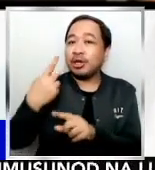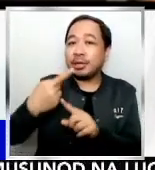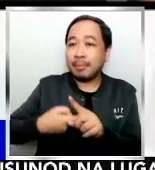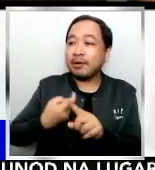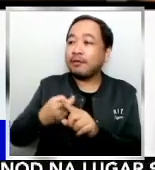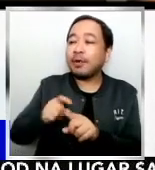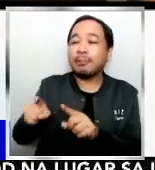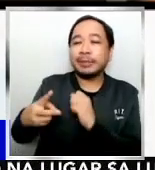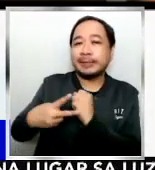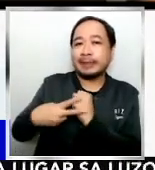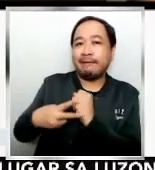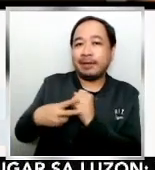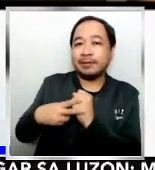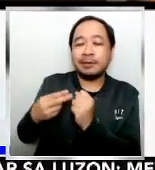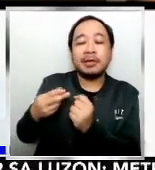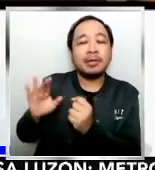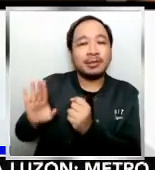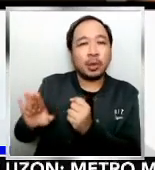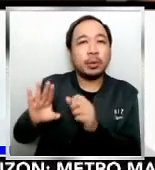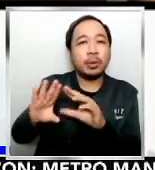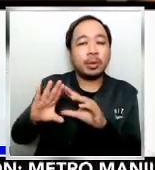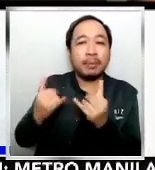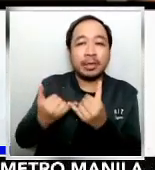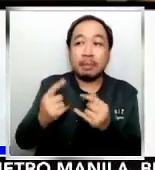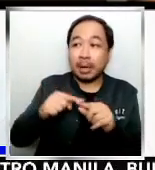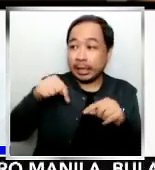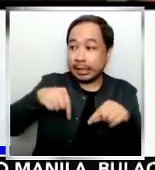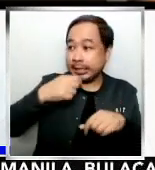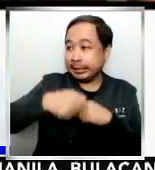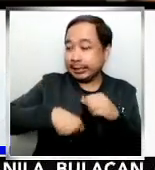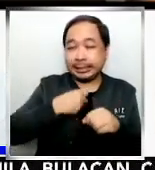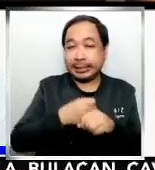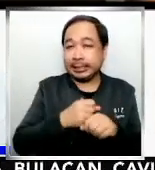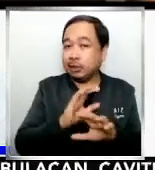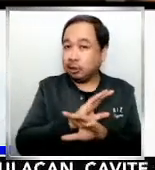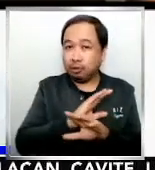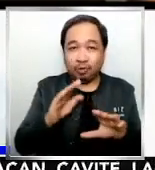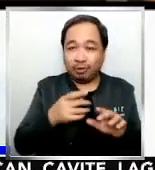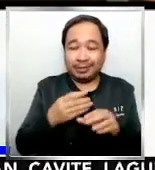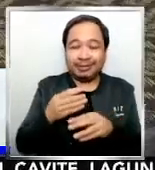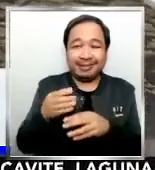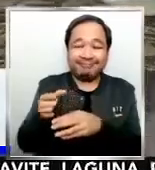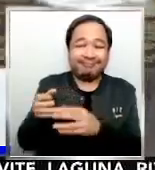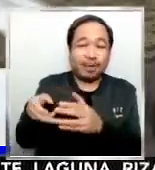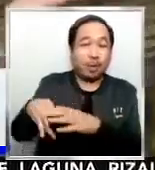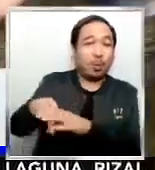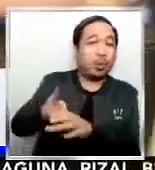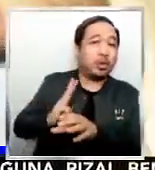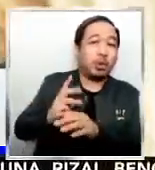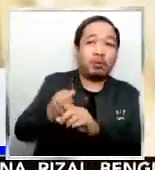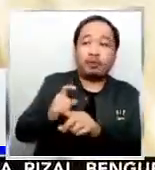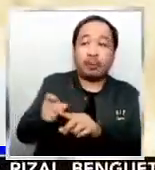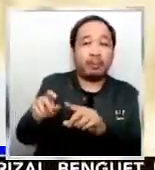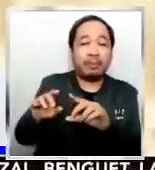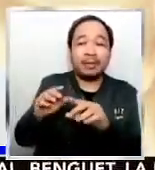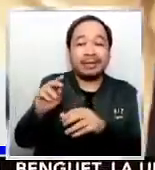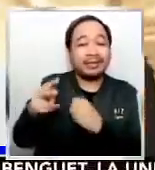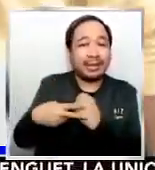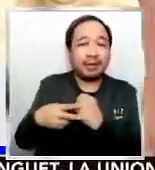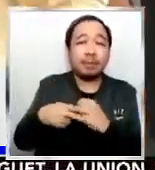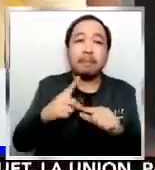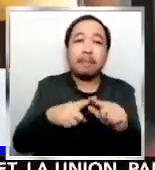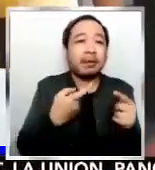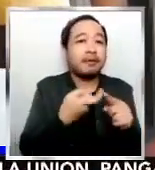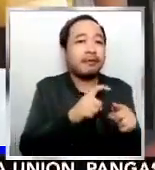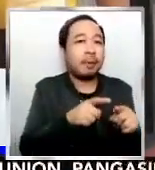siya makukuha sa company savings. So we took it out now sa aming daily sales. Pero dahil hindi pa tapos ang taon at